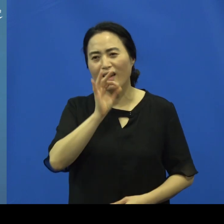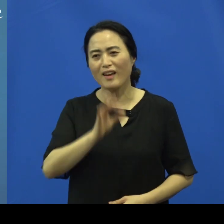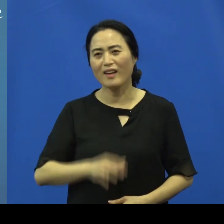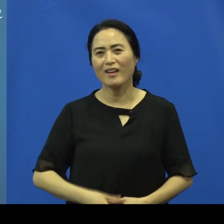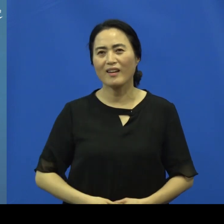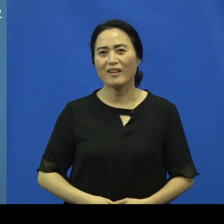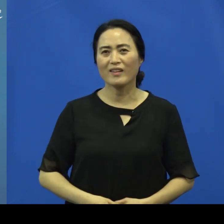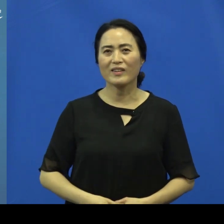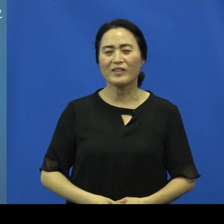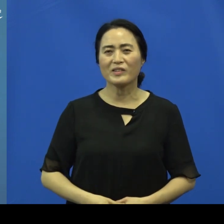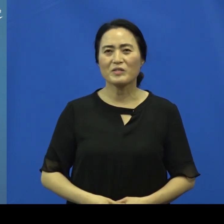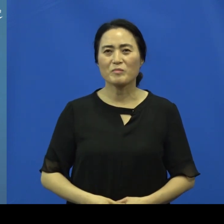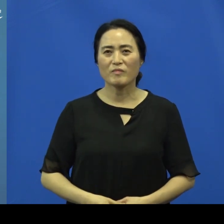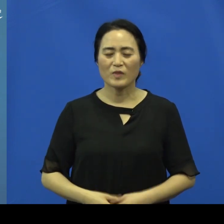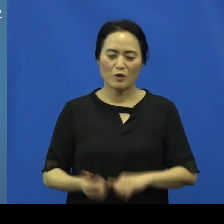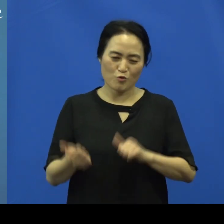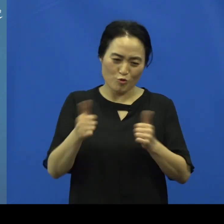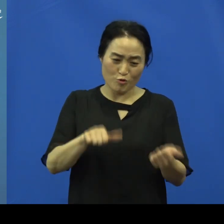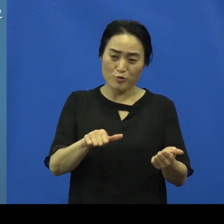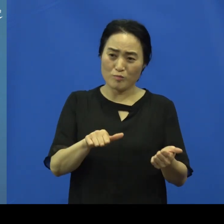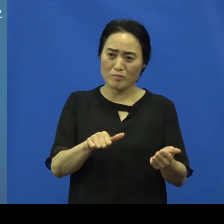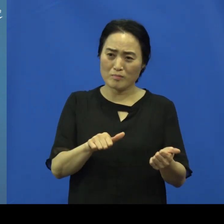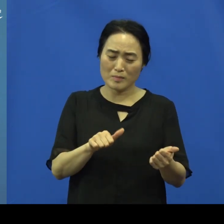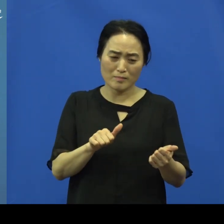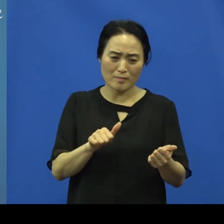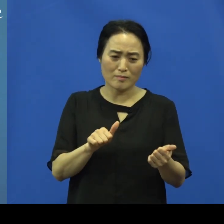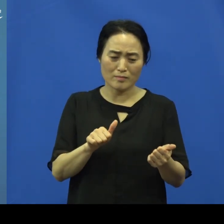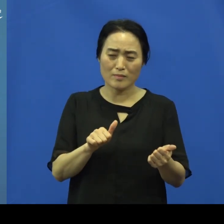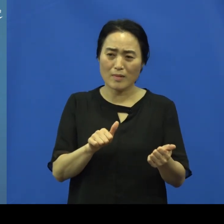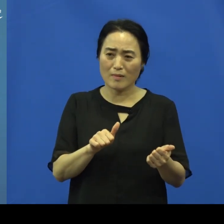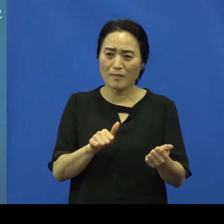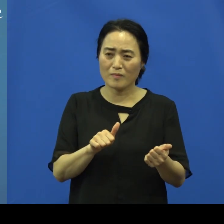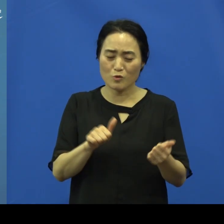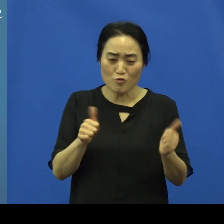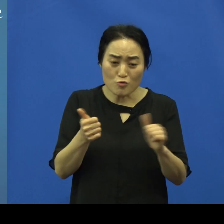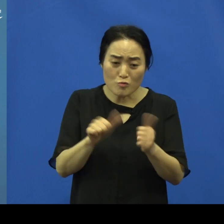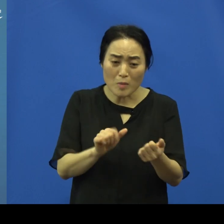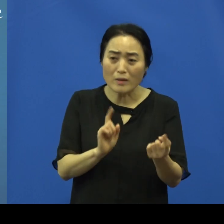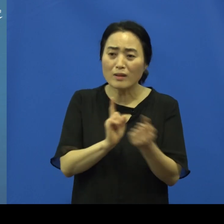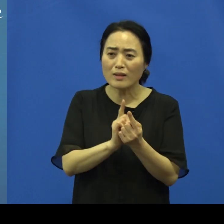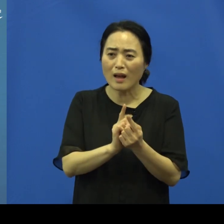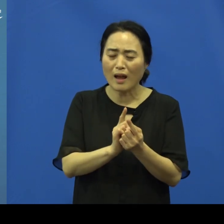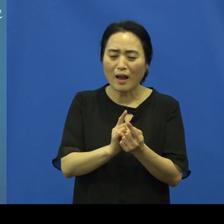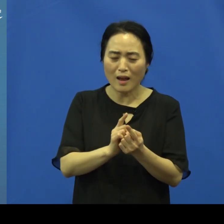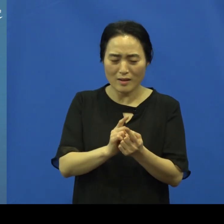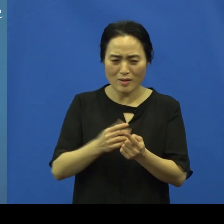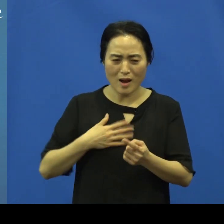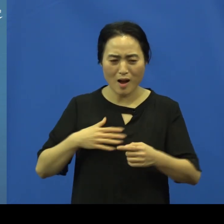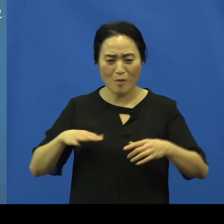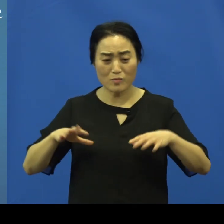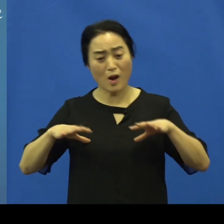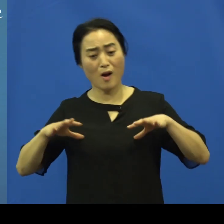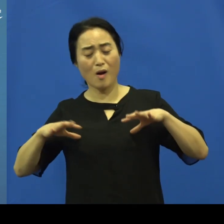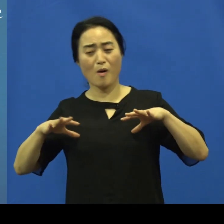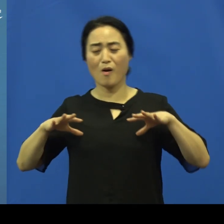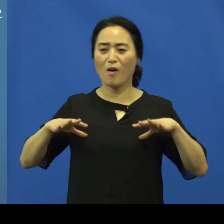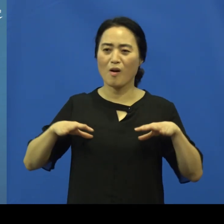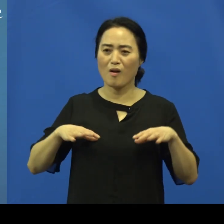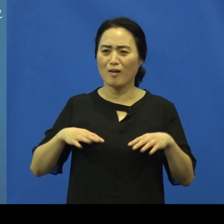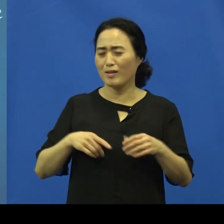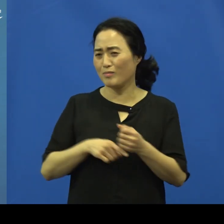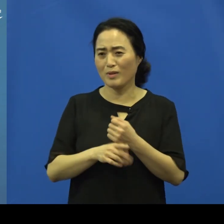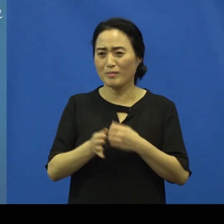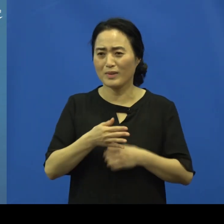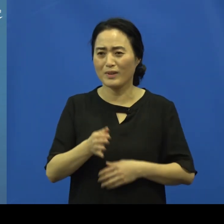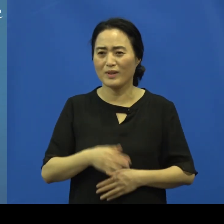그래서 죽음 앞에서는 자기 과시가 필요 없는 거, 허세가 필요 없어요. 허영심을 가질 수가 없어요. 그래서